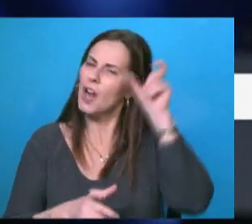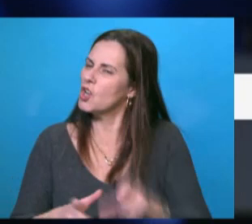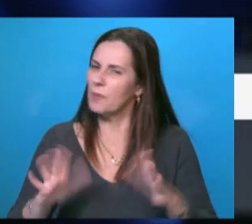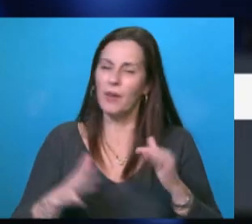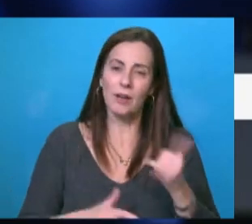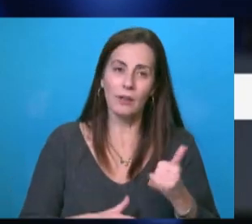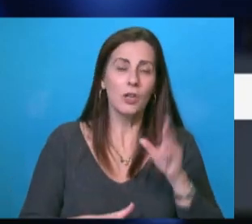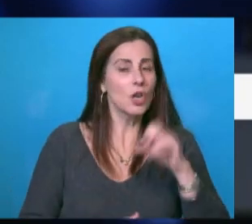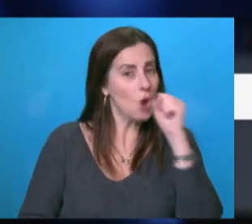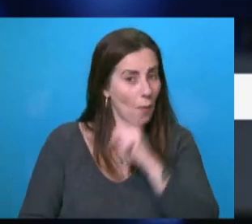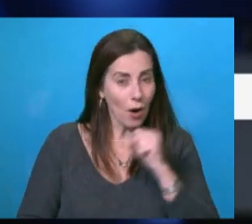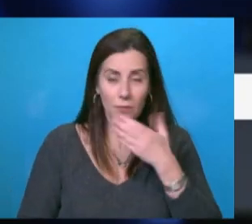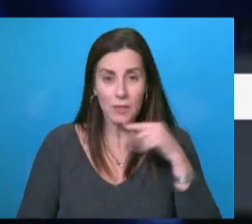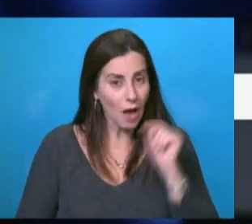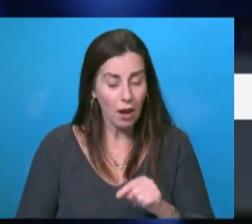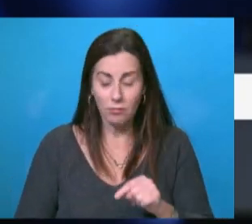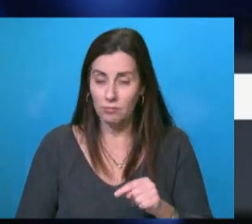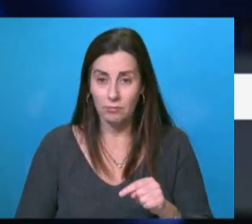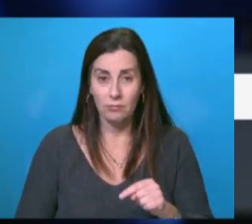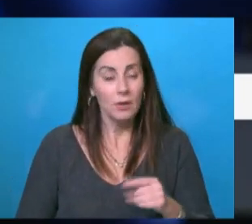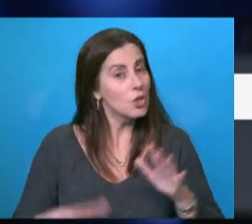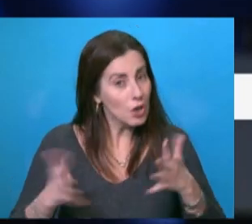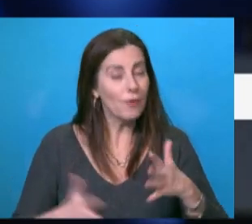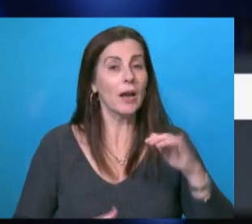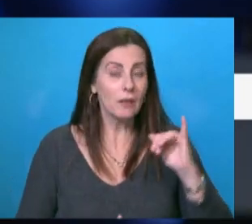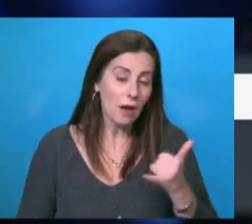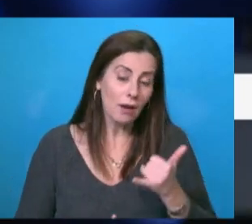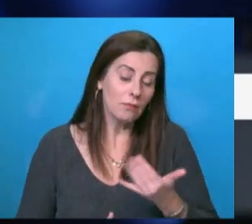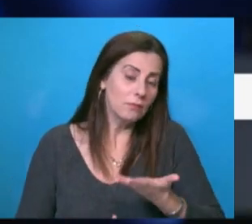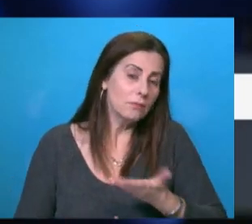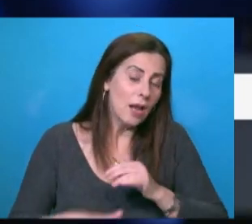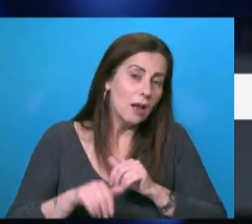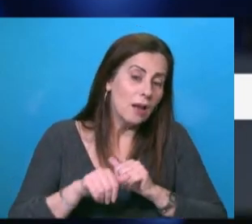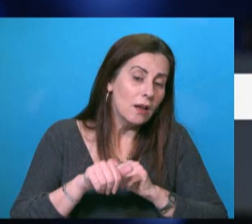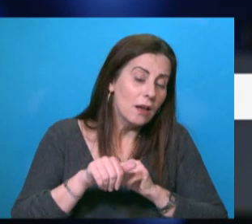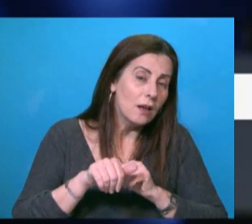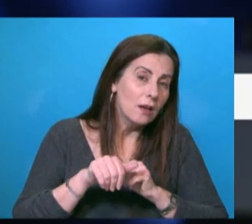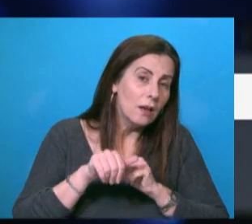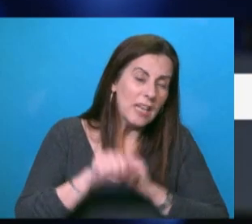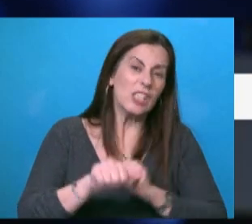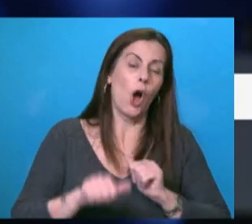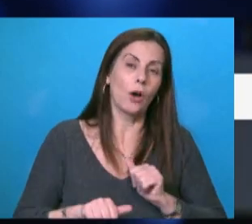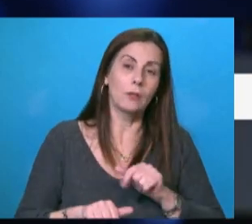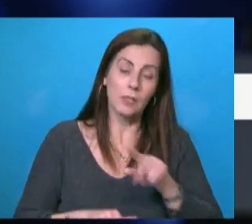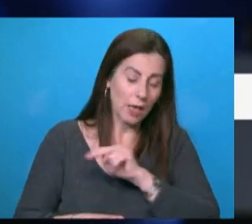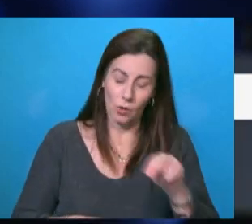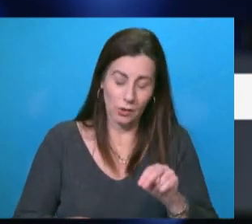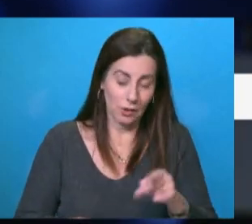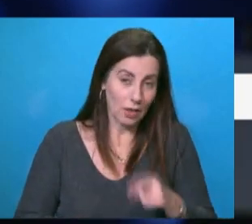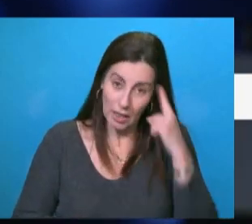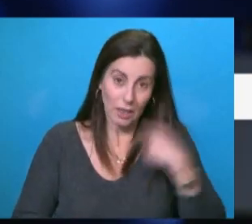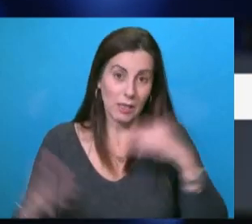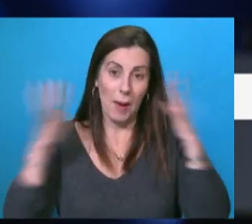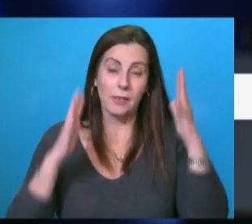אומנים בארצנו הקטנטונת שמפחדים להזדהות עם כזה נושא, שזה בכלל מזעזע בעיניי. עכשיו,